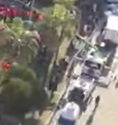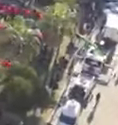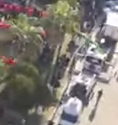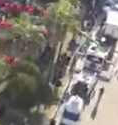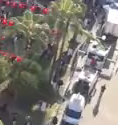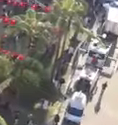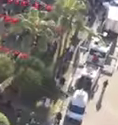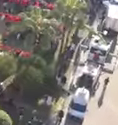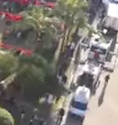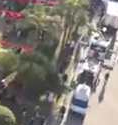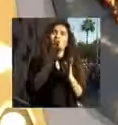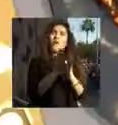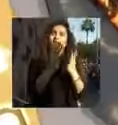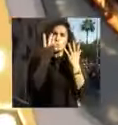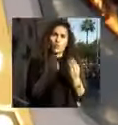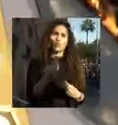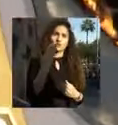Bundan sonra da böyle devam edecek.